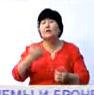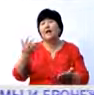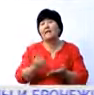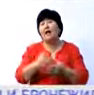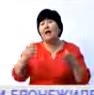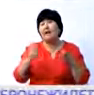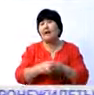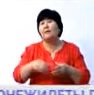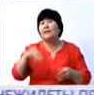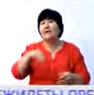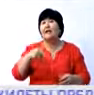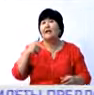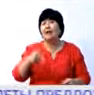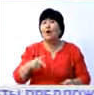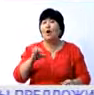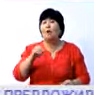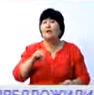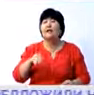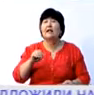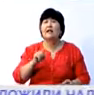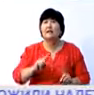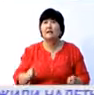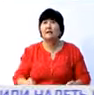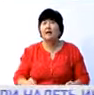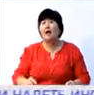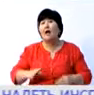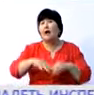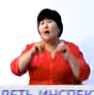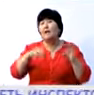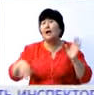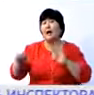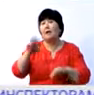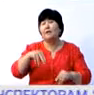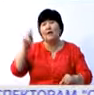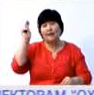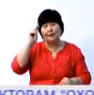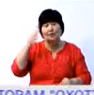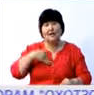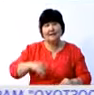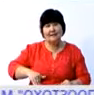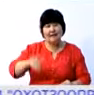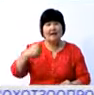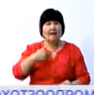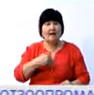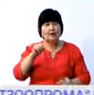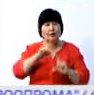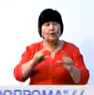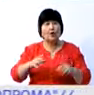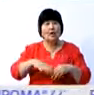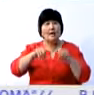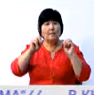завоевала команда ТМГ «Оперейтинг». Профессионально плавать я научилась с детства. Я ходила в школу